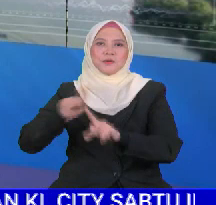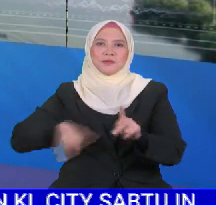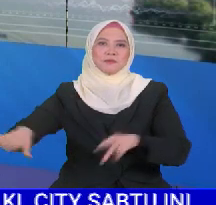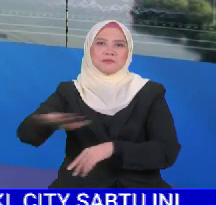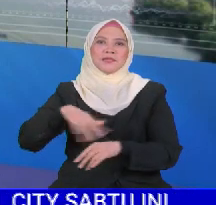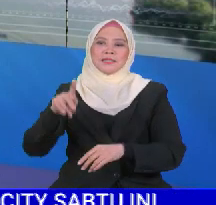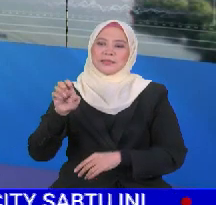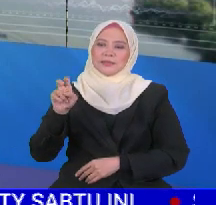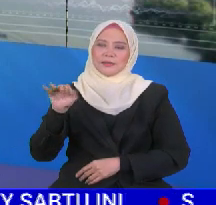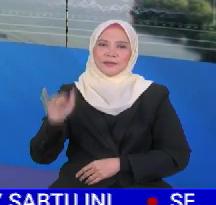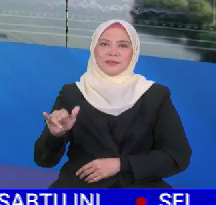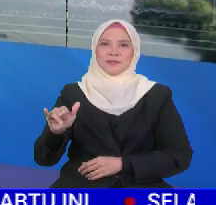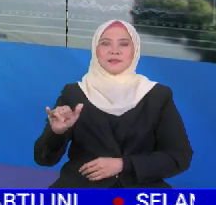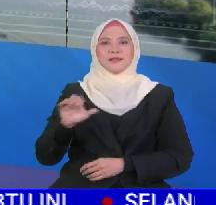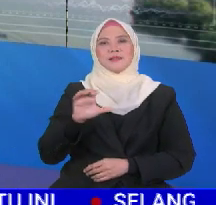dilaksanakan